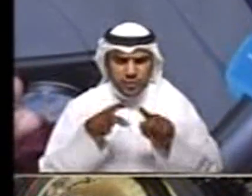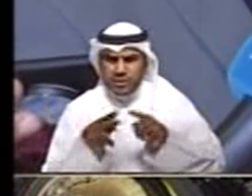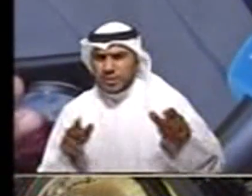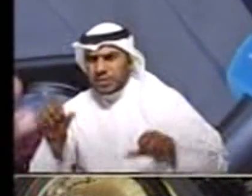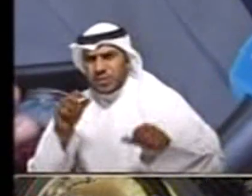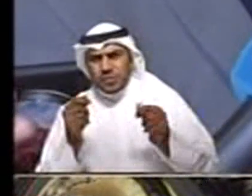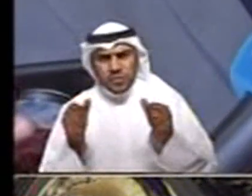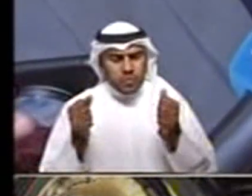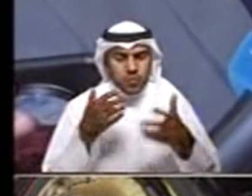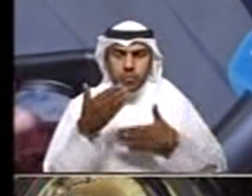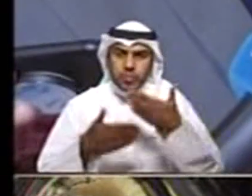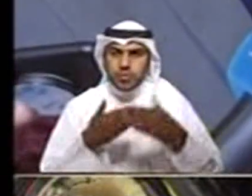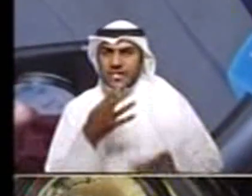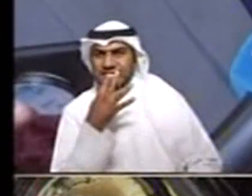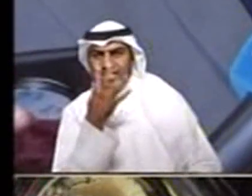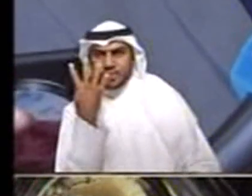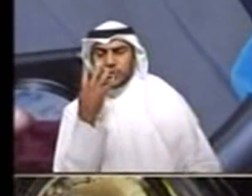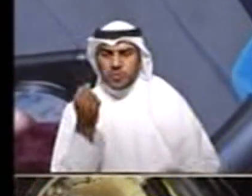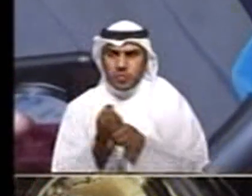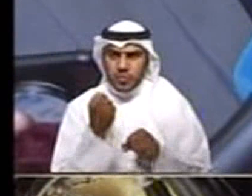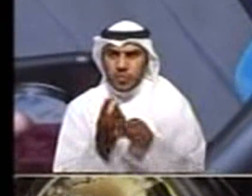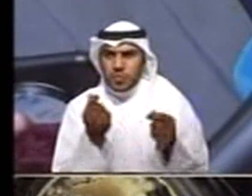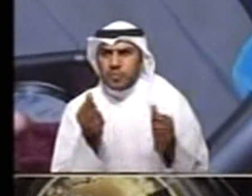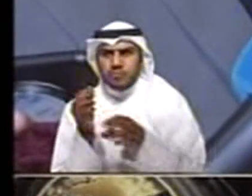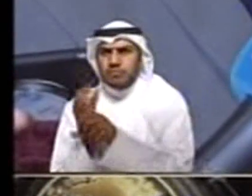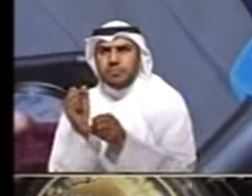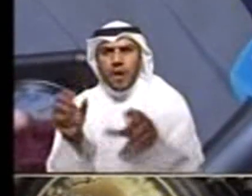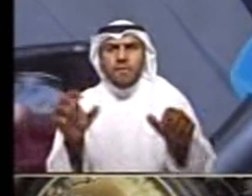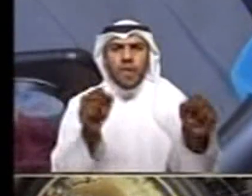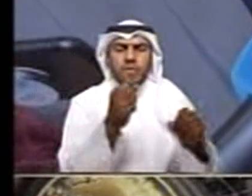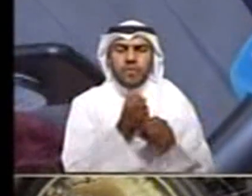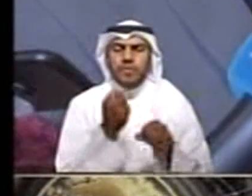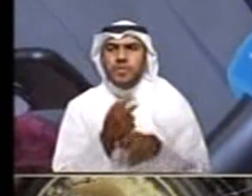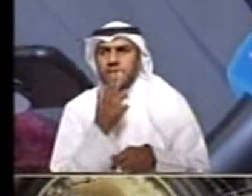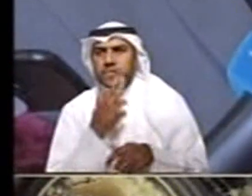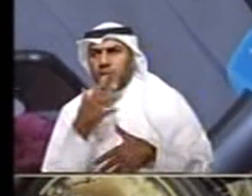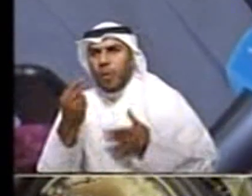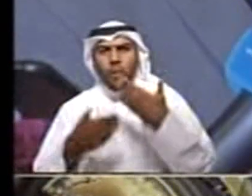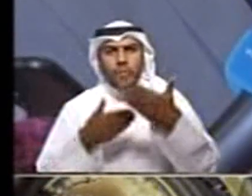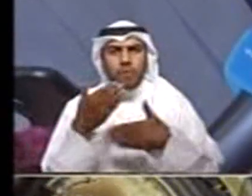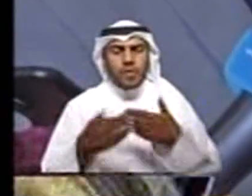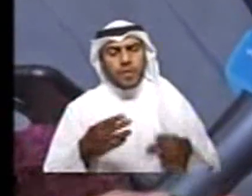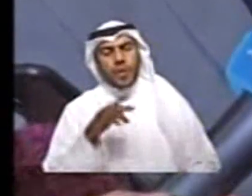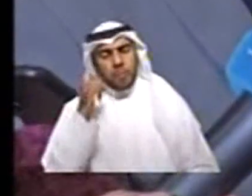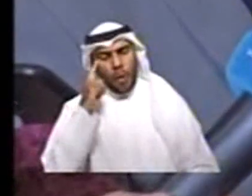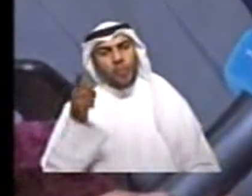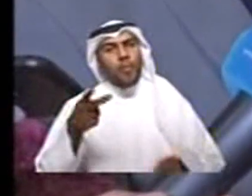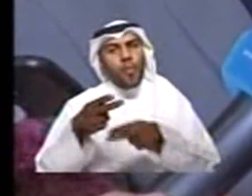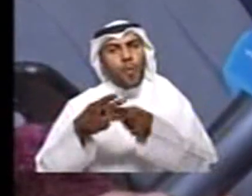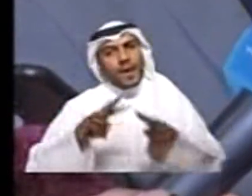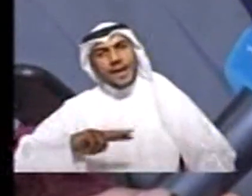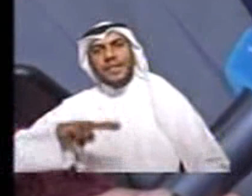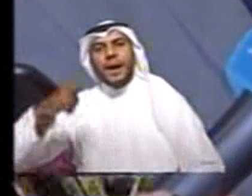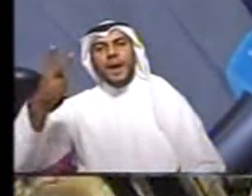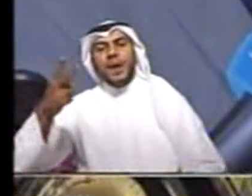الكاملة في الأربع سنين اللي فاتت هي الحقيقة بتشجع أي حد، لكن بالنسبة للكويتيين زي ما قلت هم لهم وضع